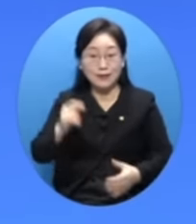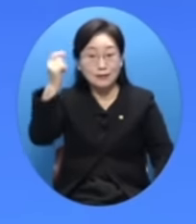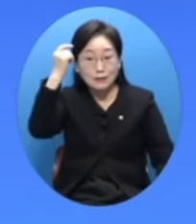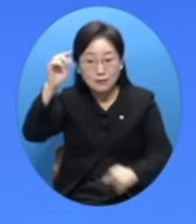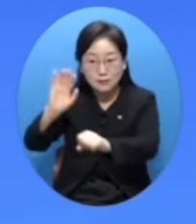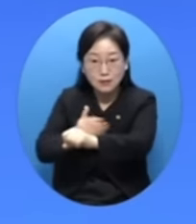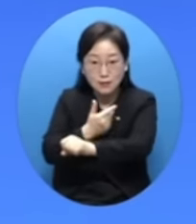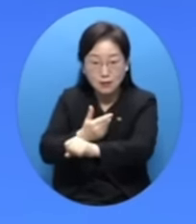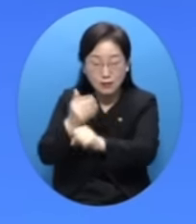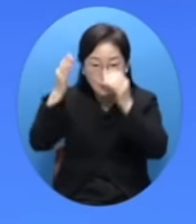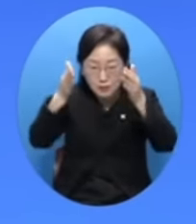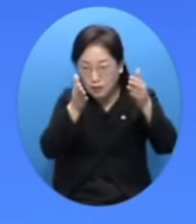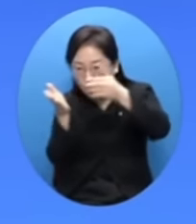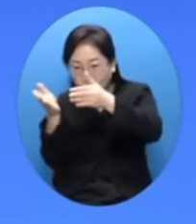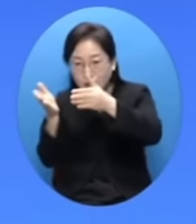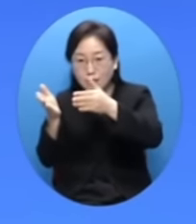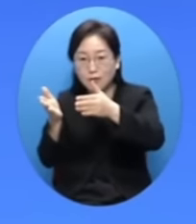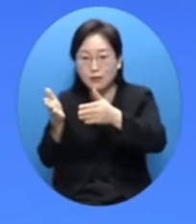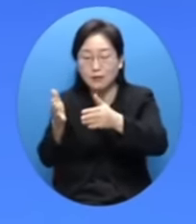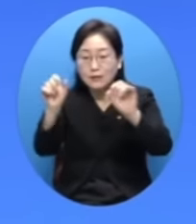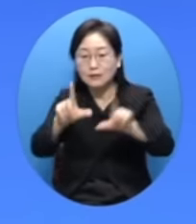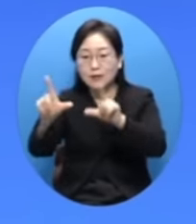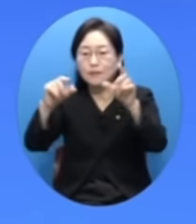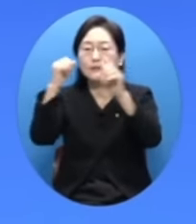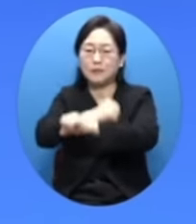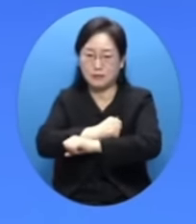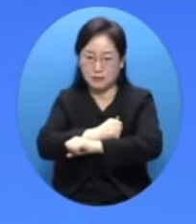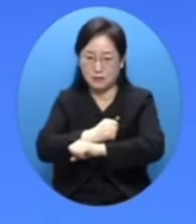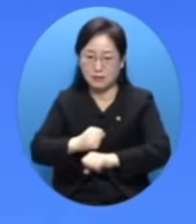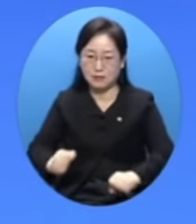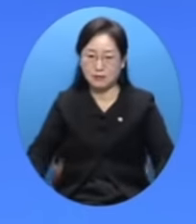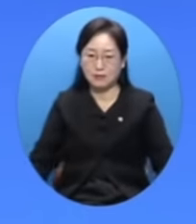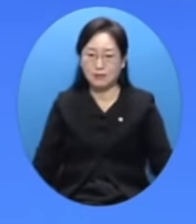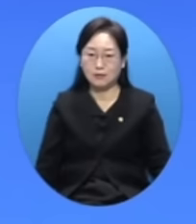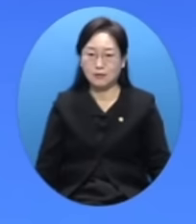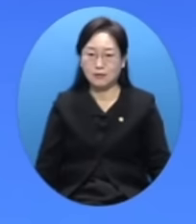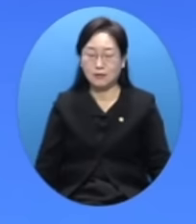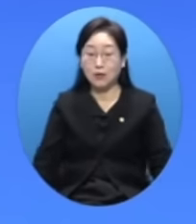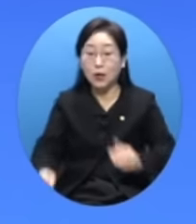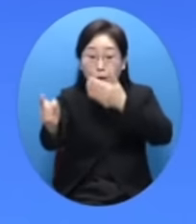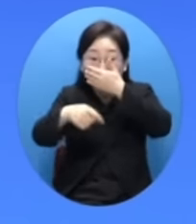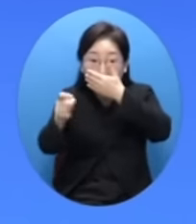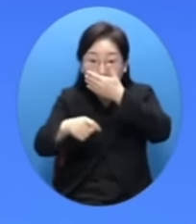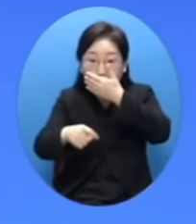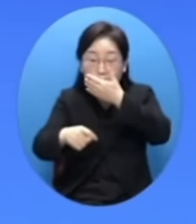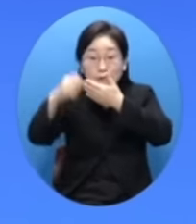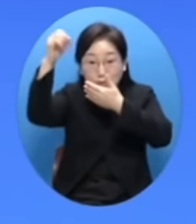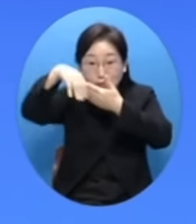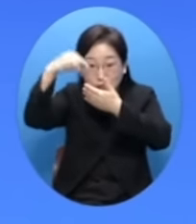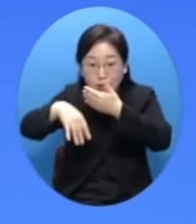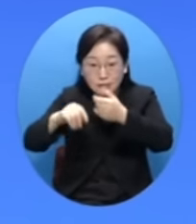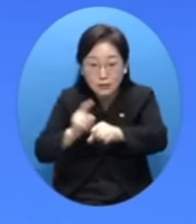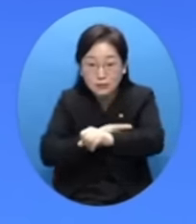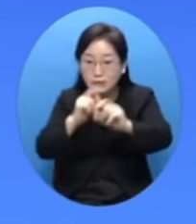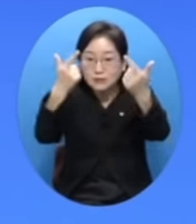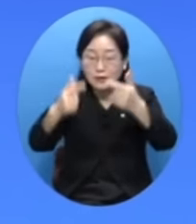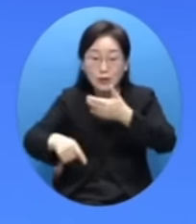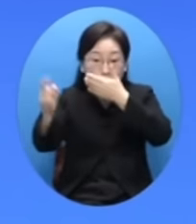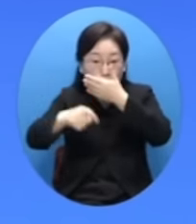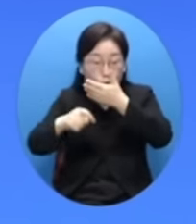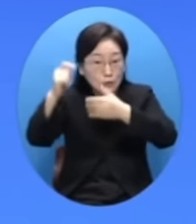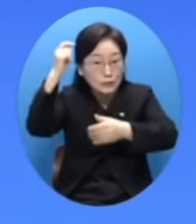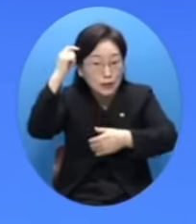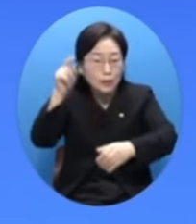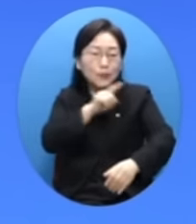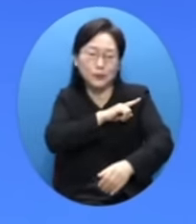잘못되면 방향이 잘못되고 그다음 삶이 망가지게 되는 것입니다 도둑이 그냥 도둑질하는 것이 아닙니다 도둑질할 생각을 먼저